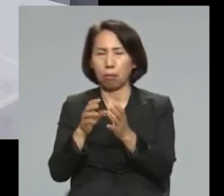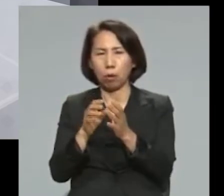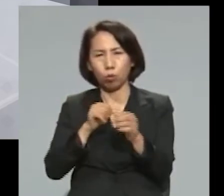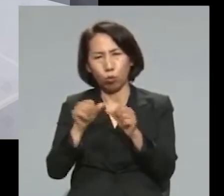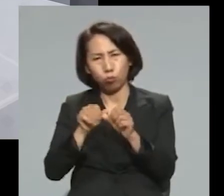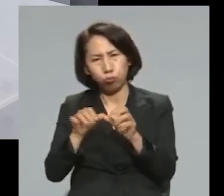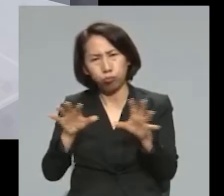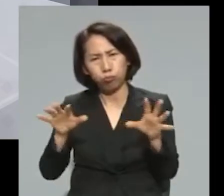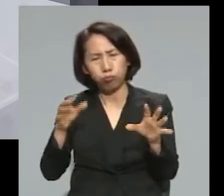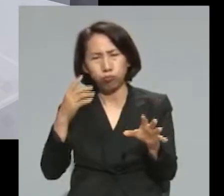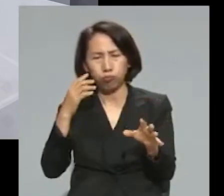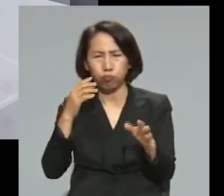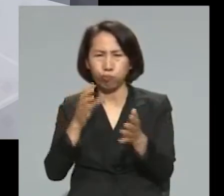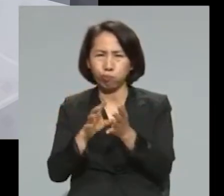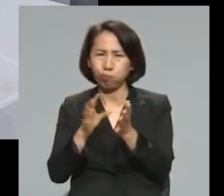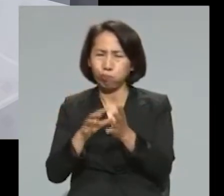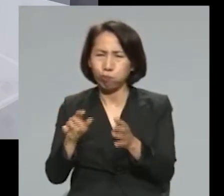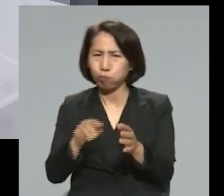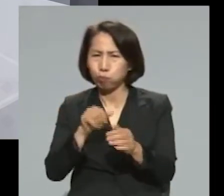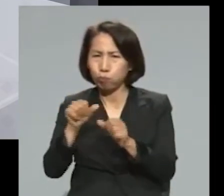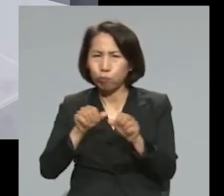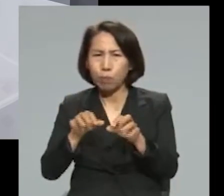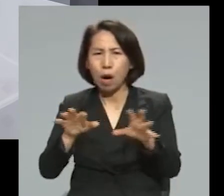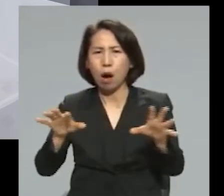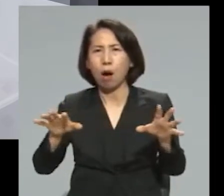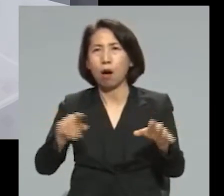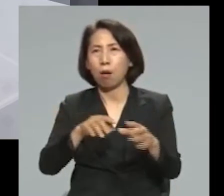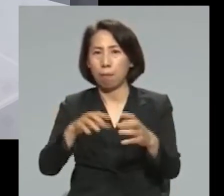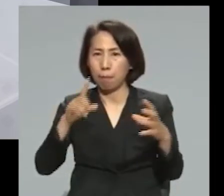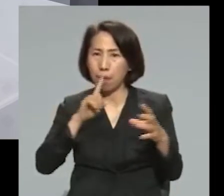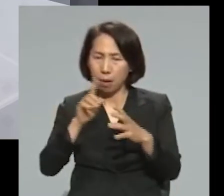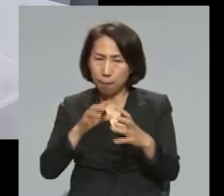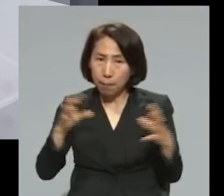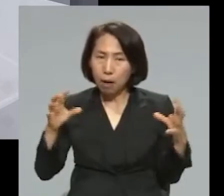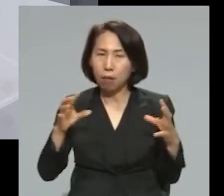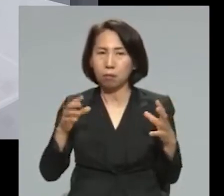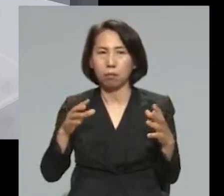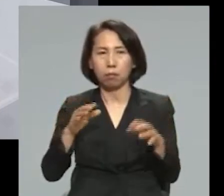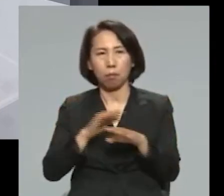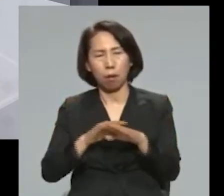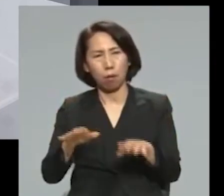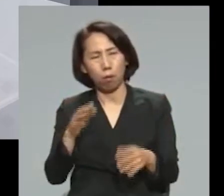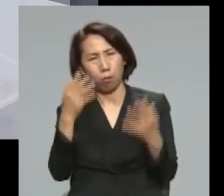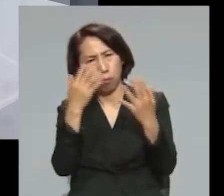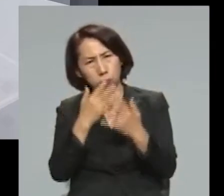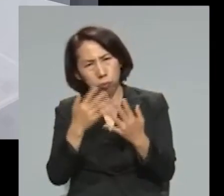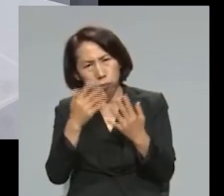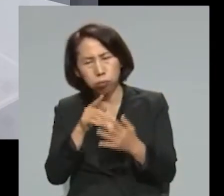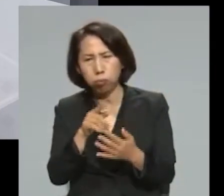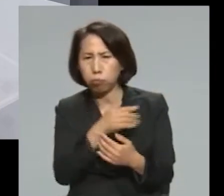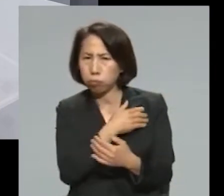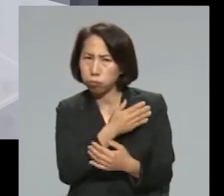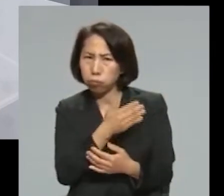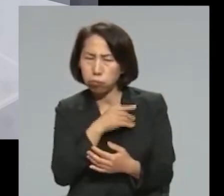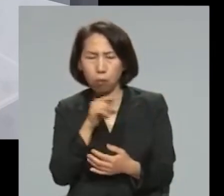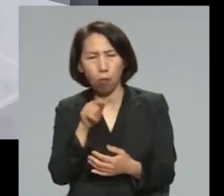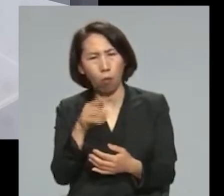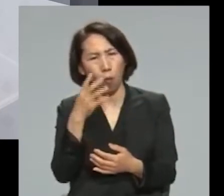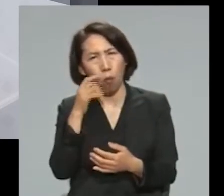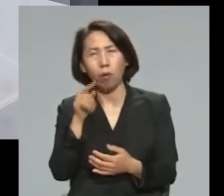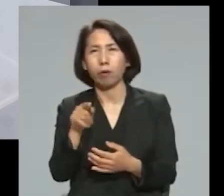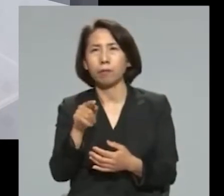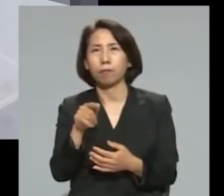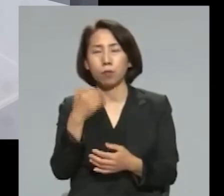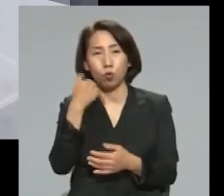아직도 분분하게 일어나고 있는데 명쾌한 해결이 되지 않고 있습니다. 모